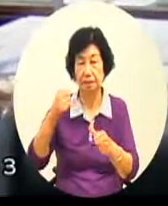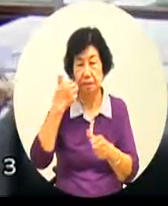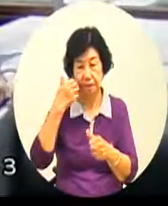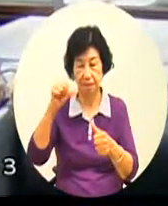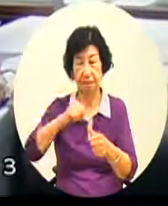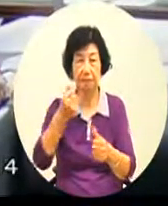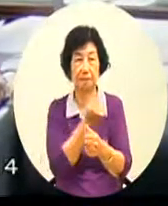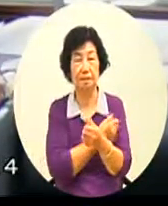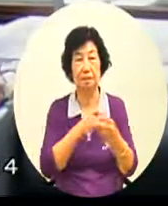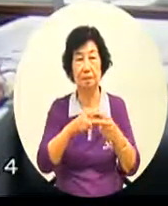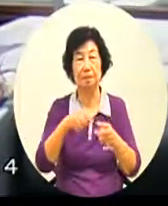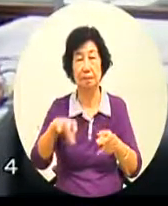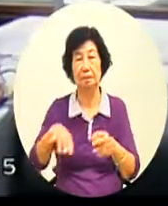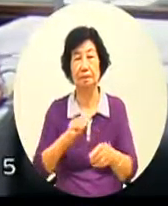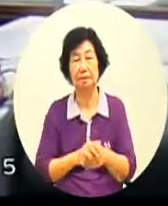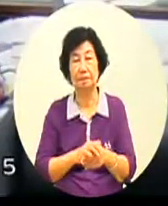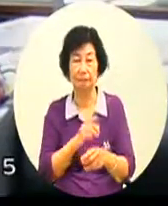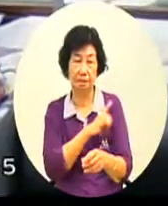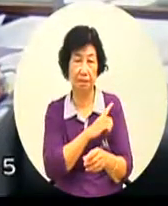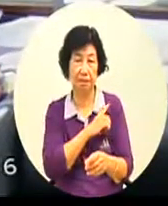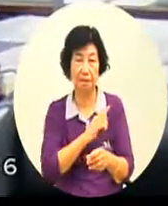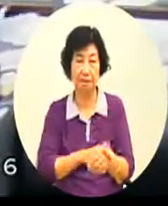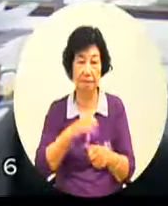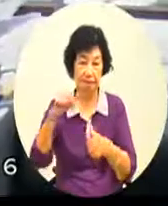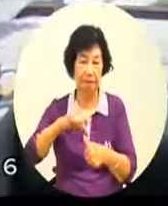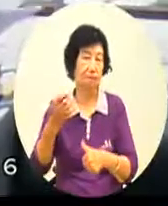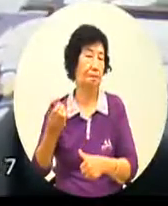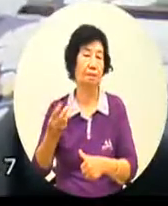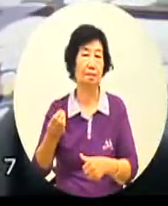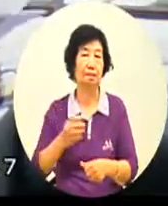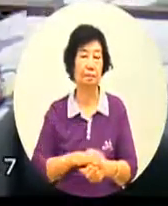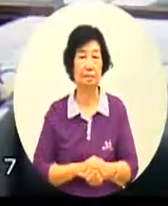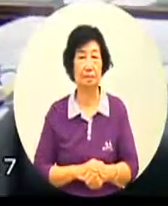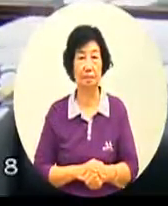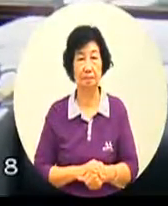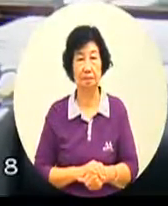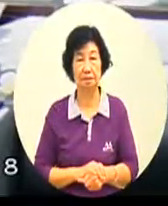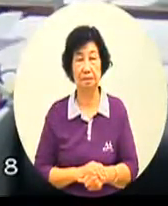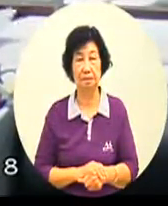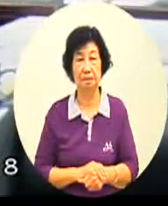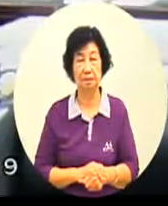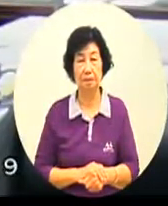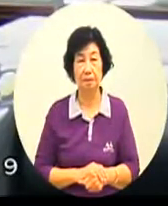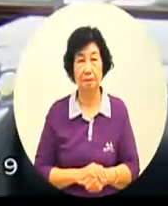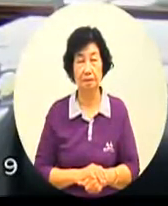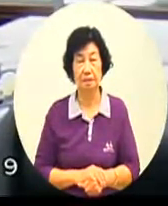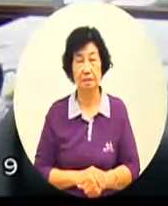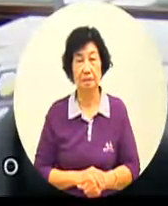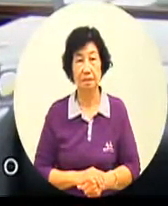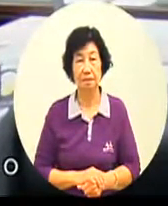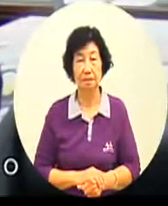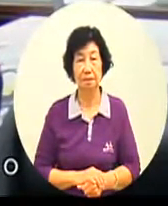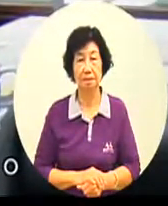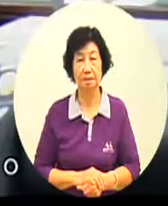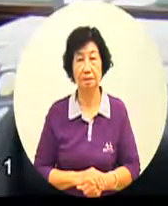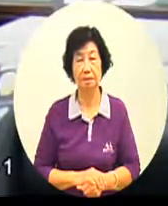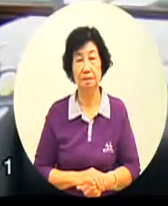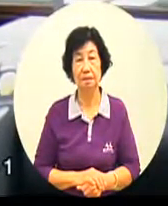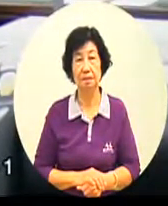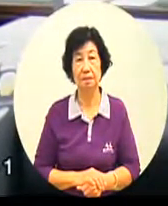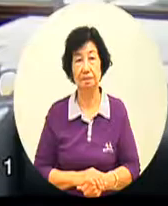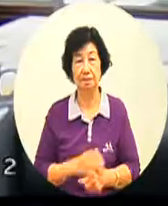不是？局处自己不罚，自己你们每一个局处，我待会儿看你每一个要不要罚。 我们有发